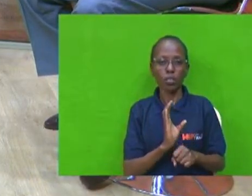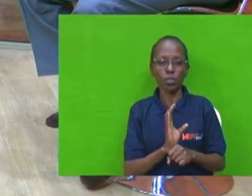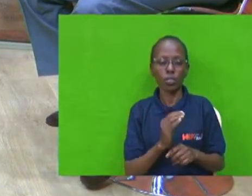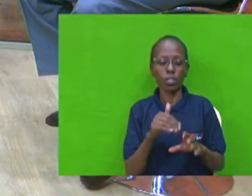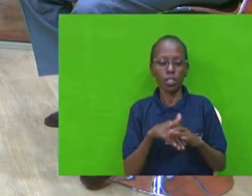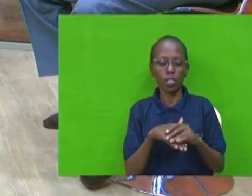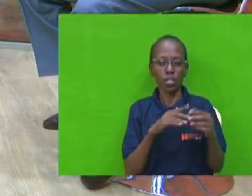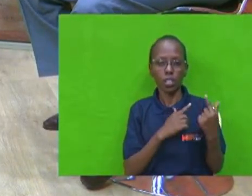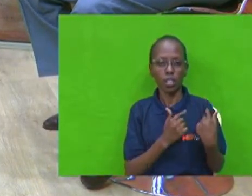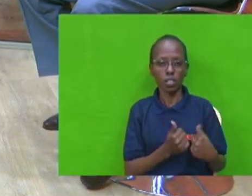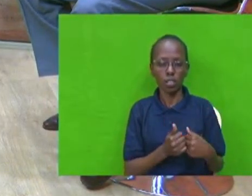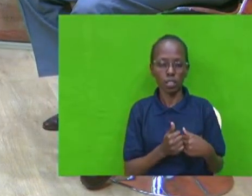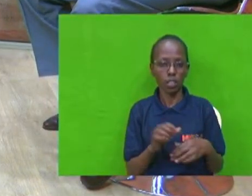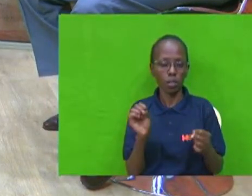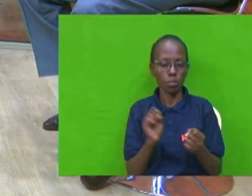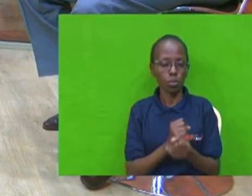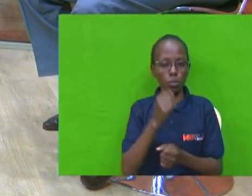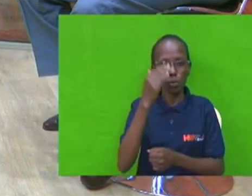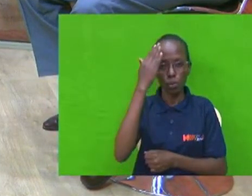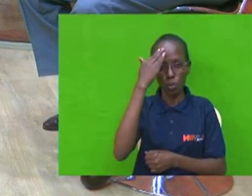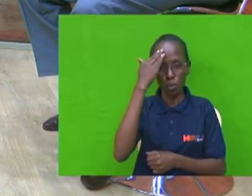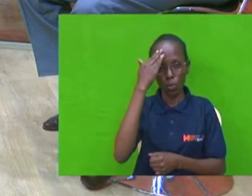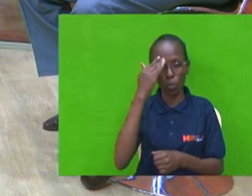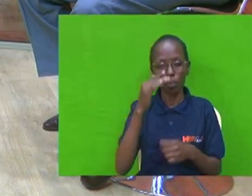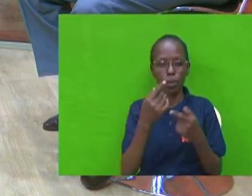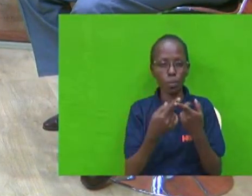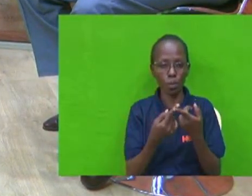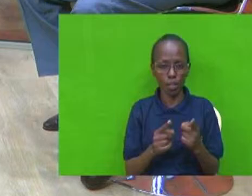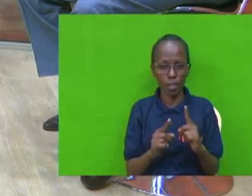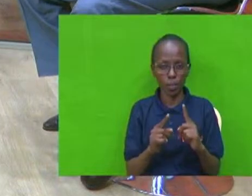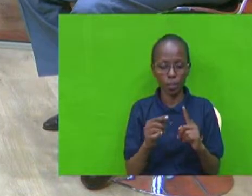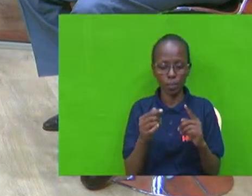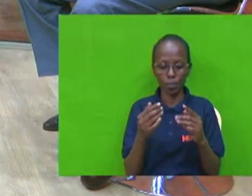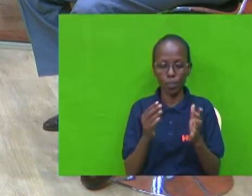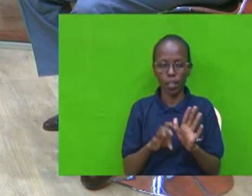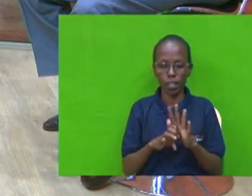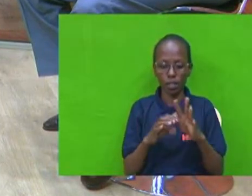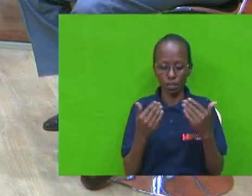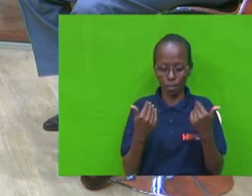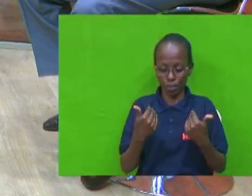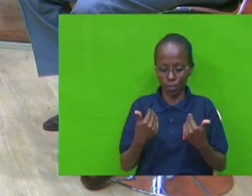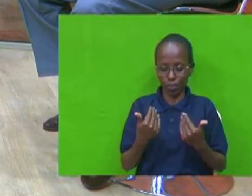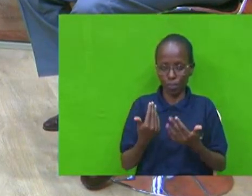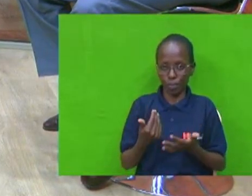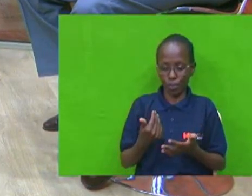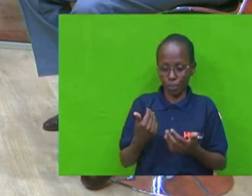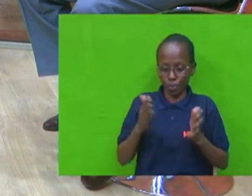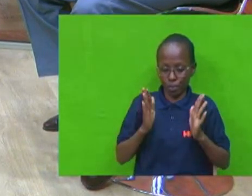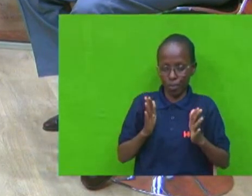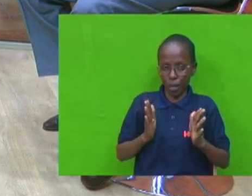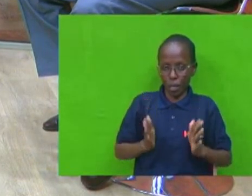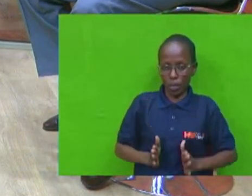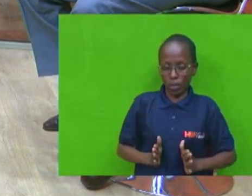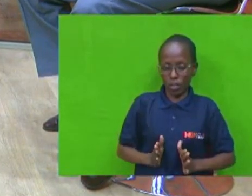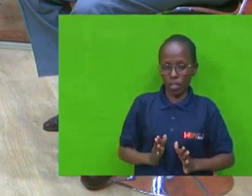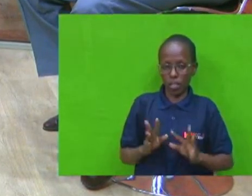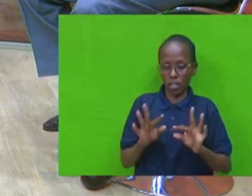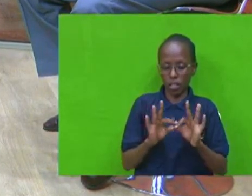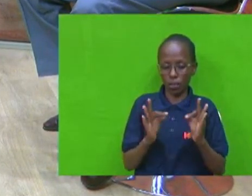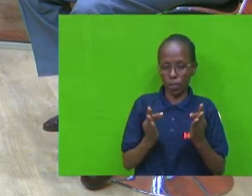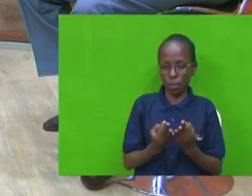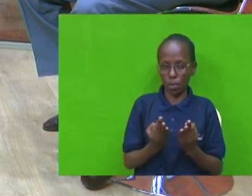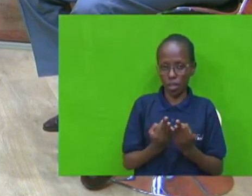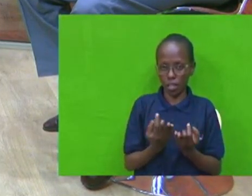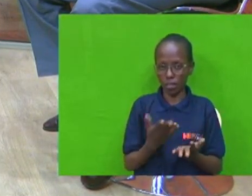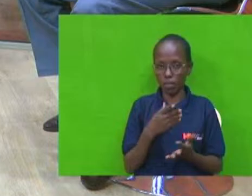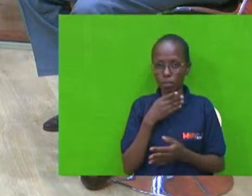Sasa pengine hamwezi lijua hili lakini kama mimi nilikuwa katika familia yangu kwa babangu na